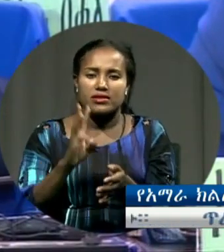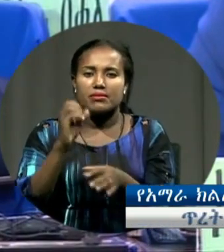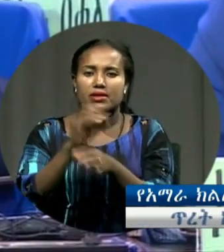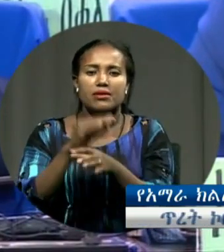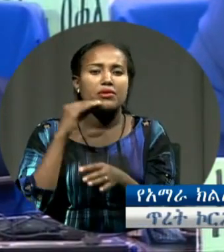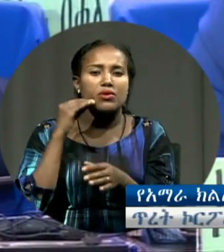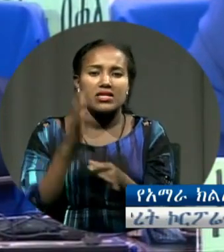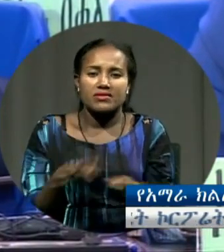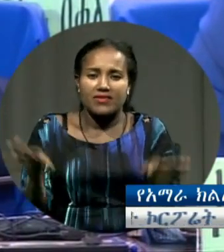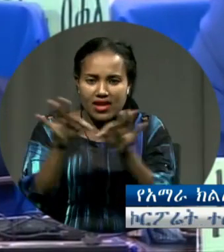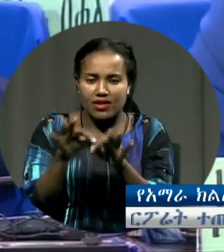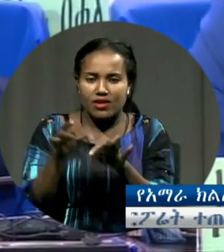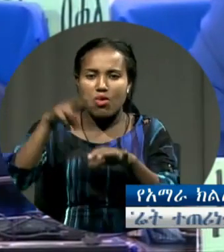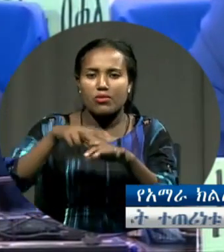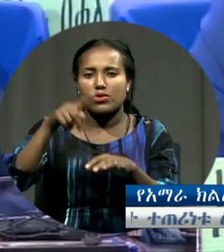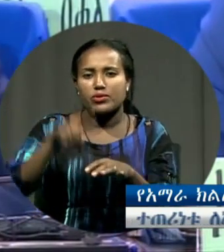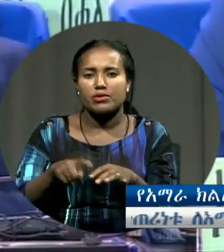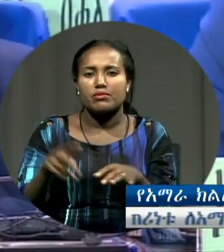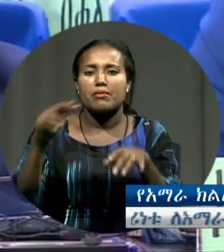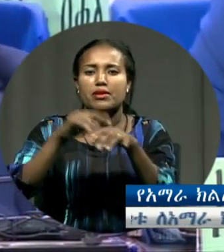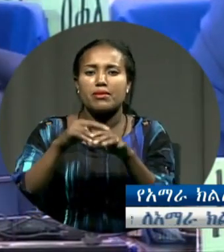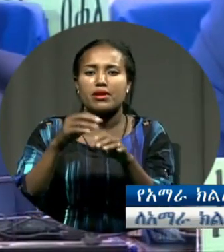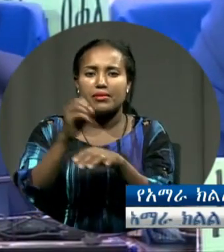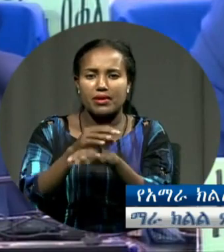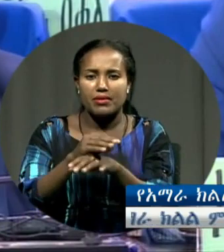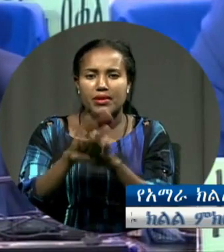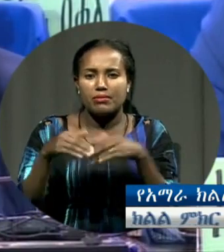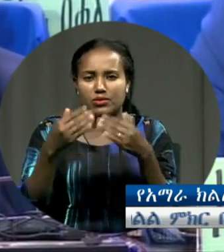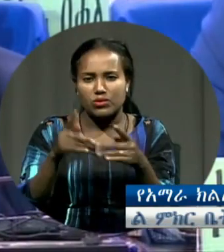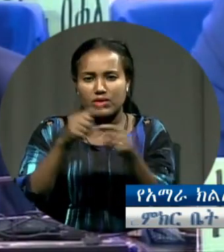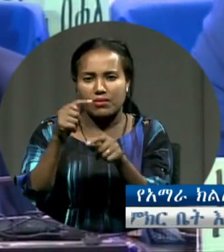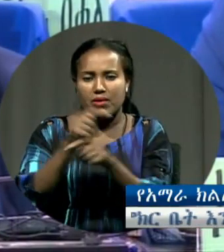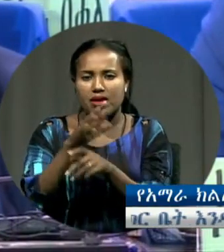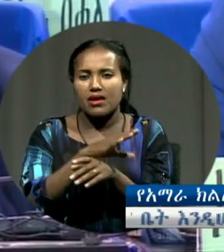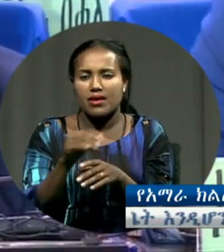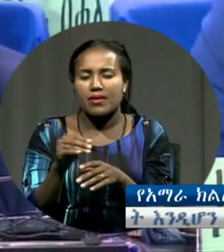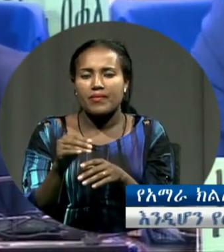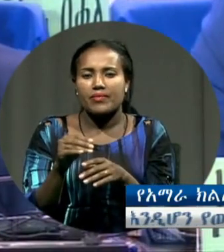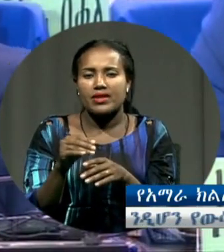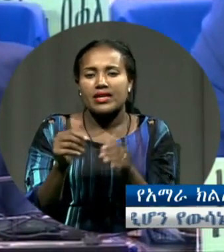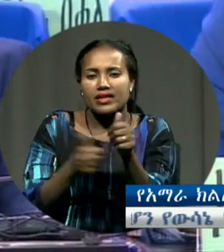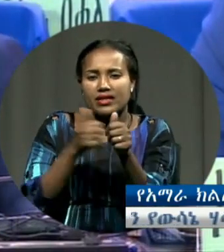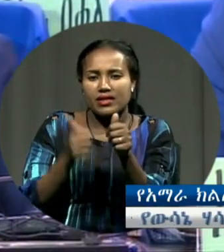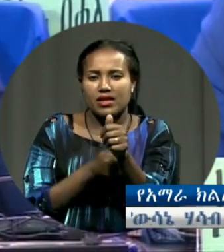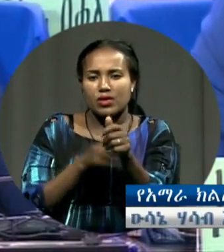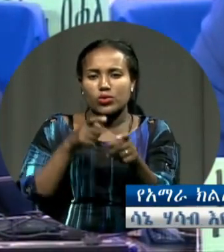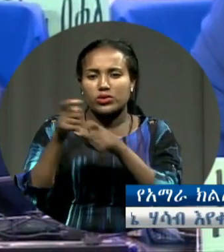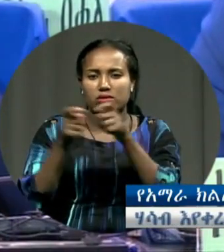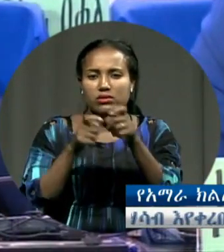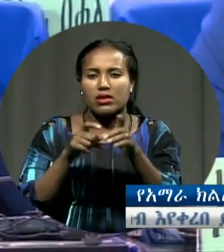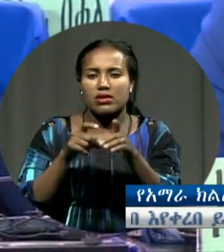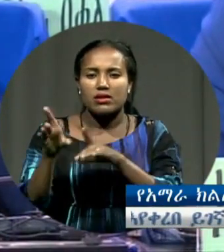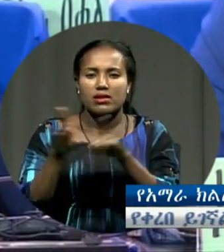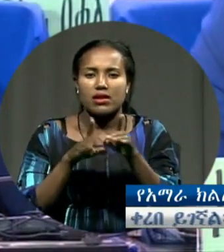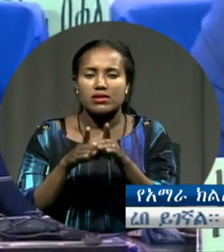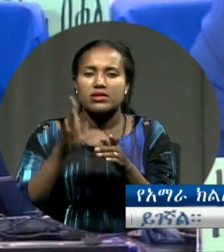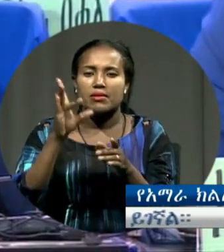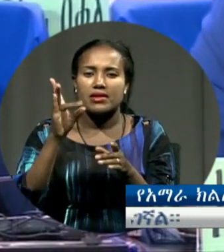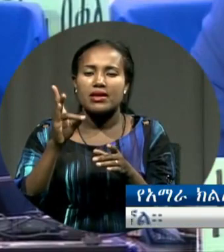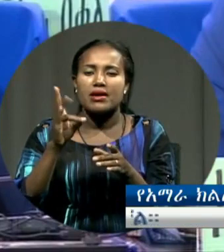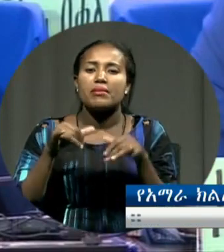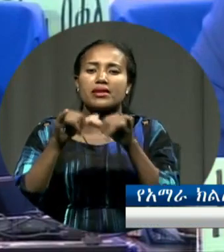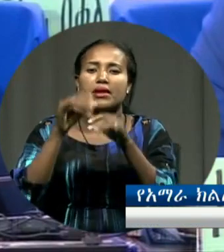ቤቱ አስፈላጊ የሆኑ ቋሚ ኮሚቴዎችን በመመደብ ለምክር ቤቱ በተሰጡት ተግባራት ክትትል ቁጥጥር ያደርጋል። ሰባት በቀጣይ